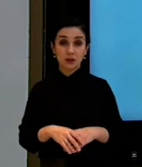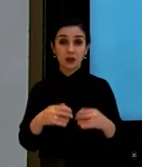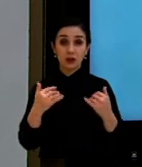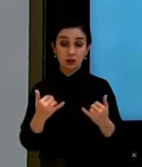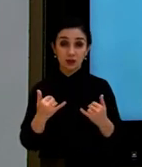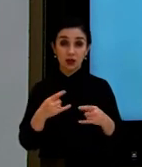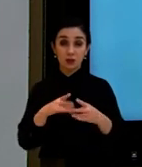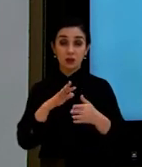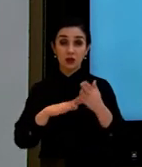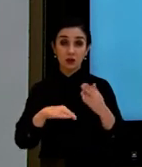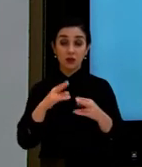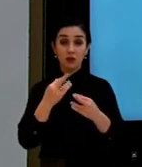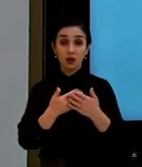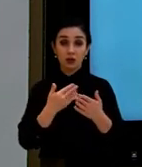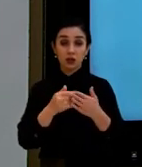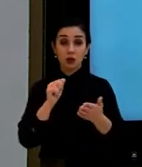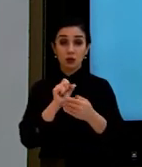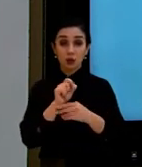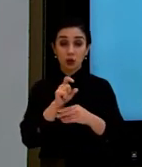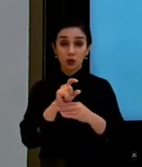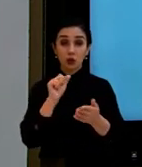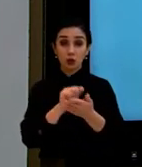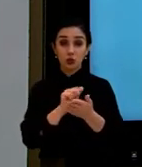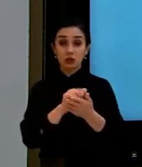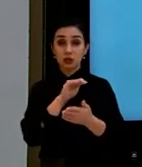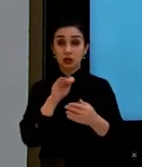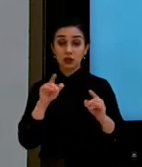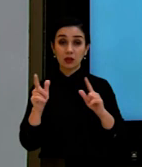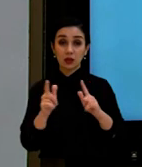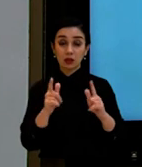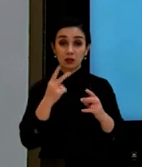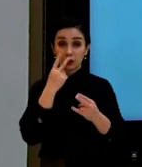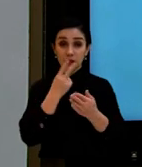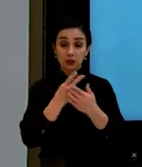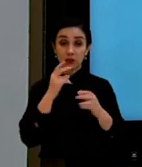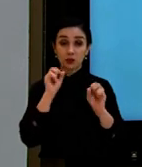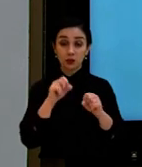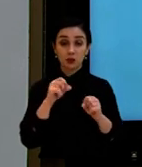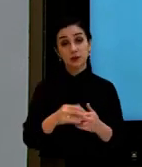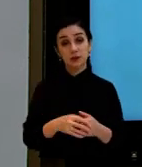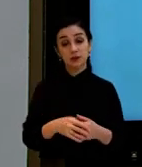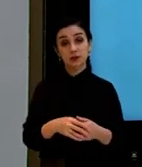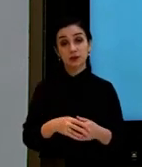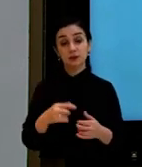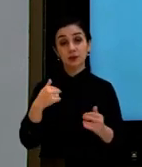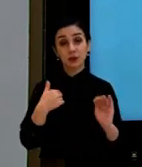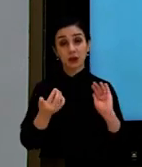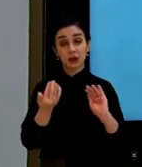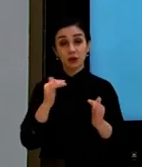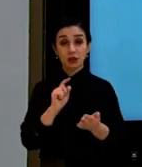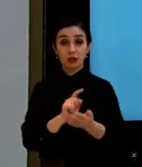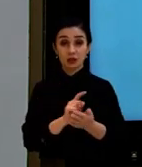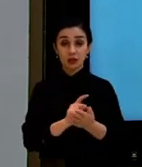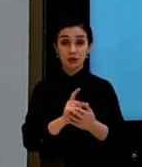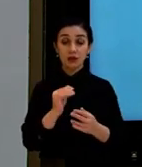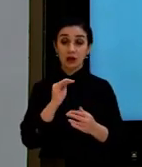Ana endi bevosita buyruq hujjatlarini tayyorlash bo'yicha nazariy bilimga ega bo'lamiz. Biz avvalgi